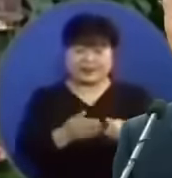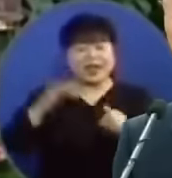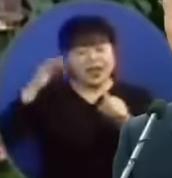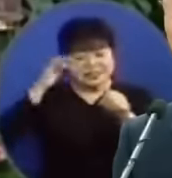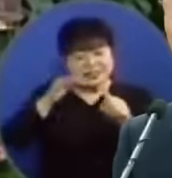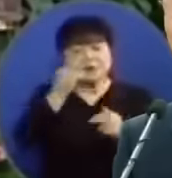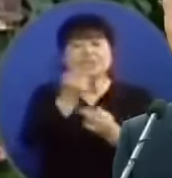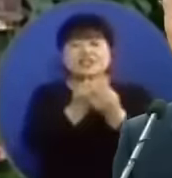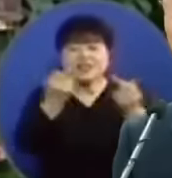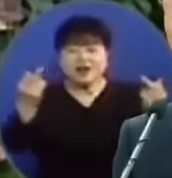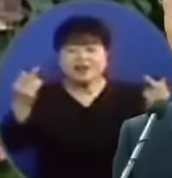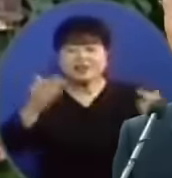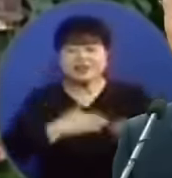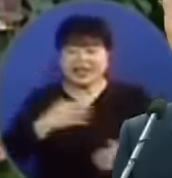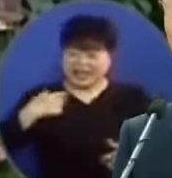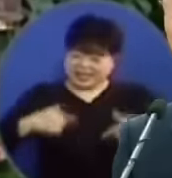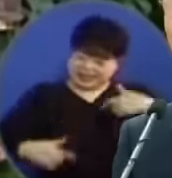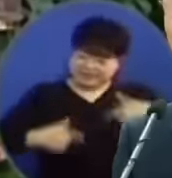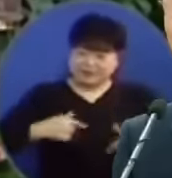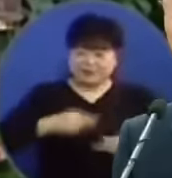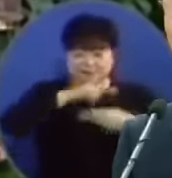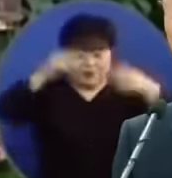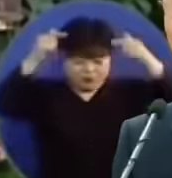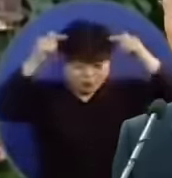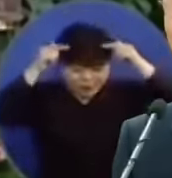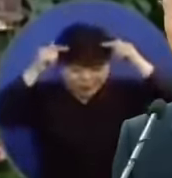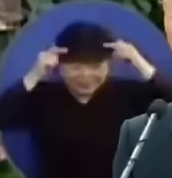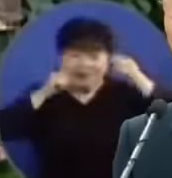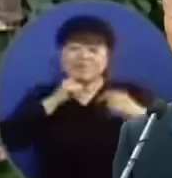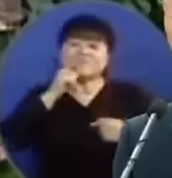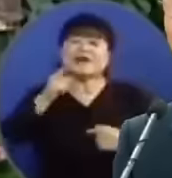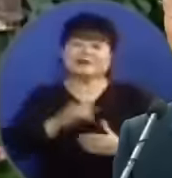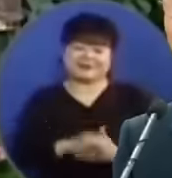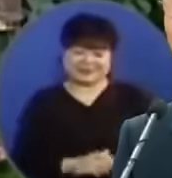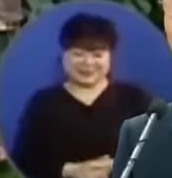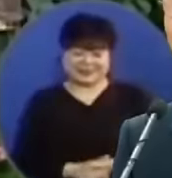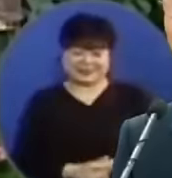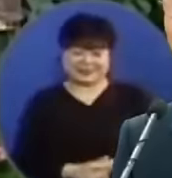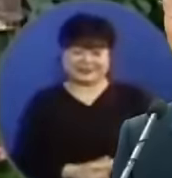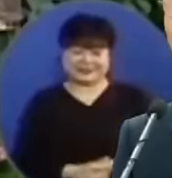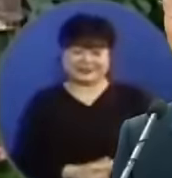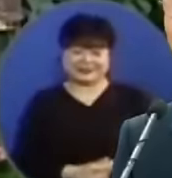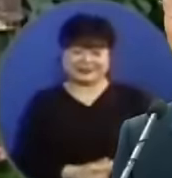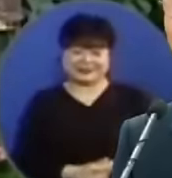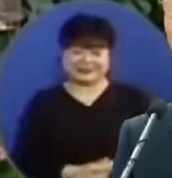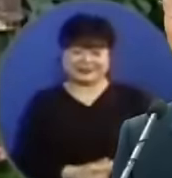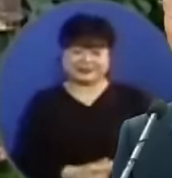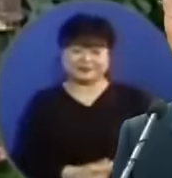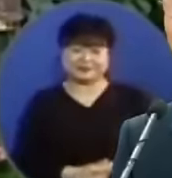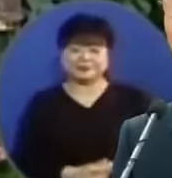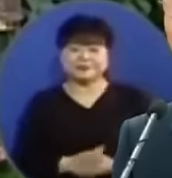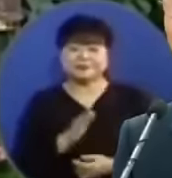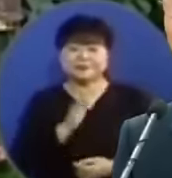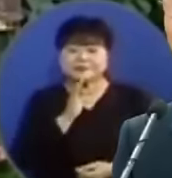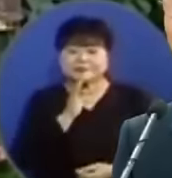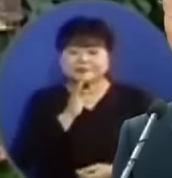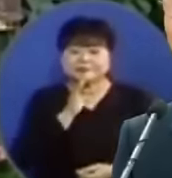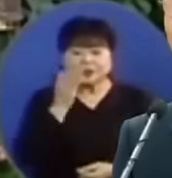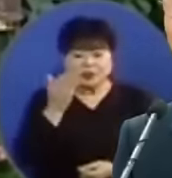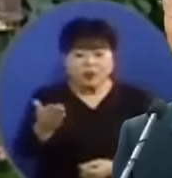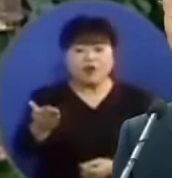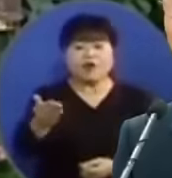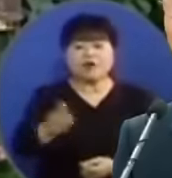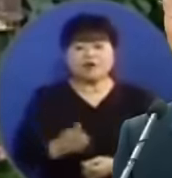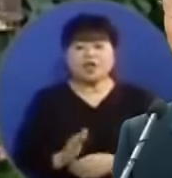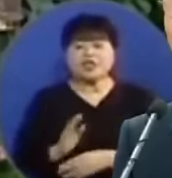사모하는 형제들, 나의 기쁨이요 나의 면류관인 사랑하는 자들이라고 말한 것입니다. 데살로니가전서 2장 20절에 너희는